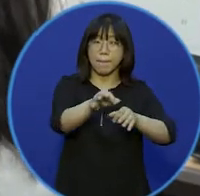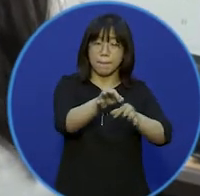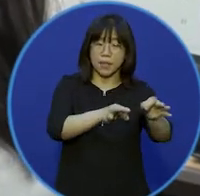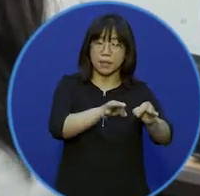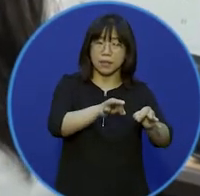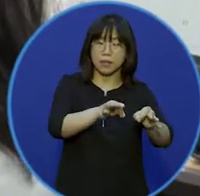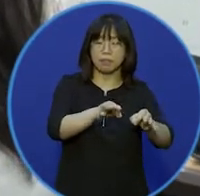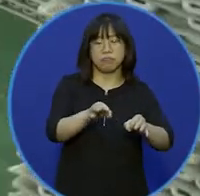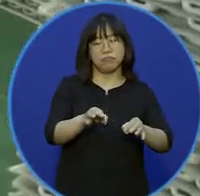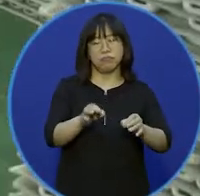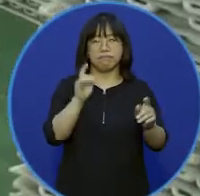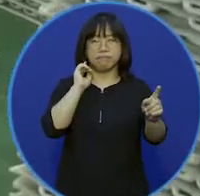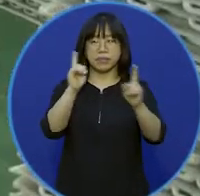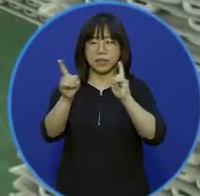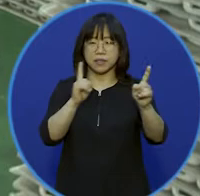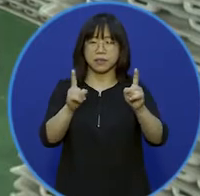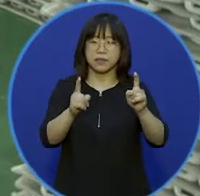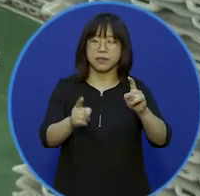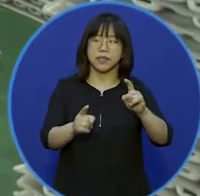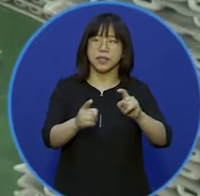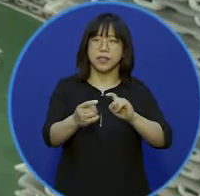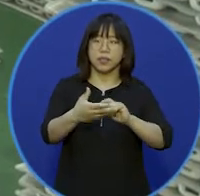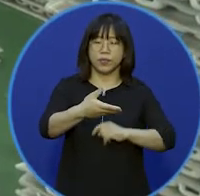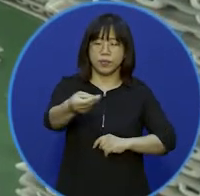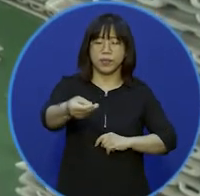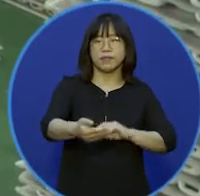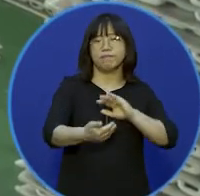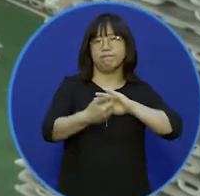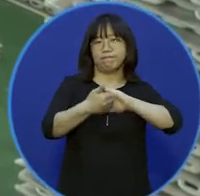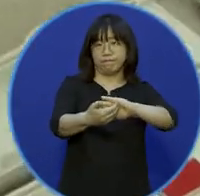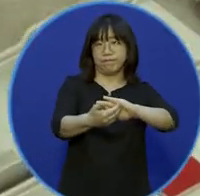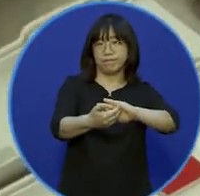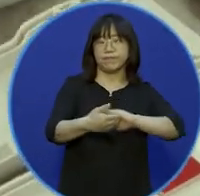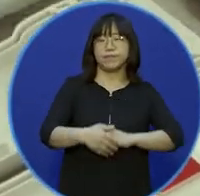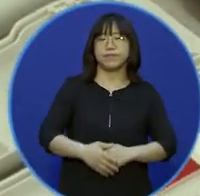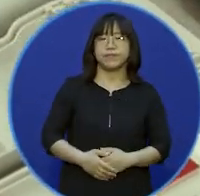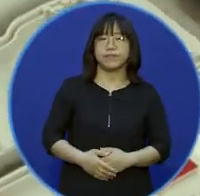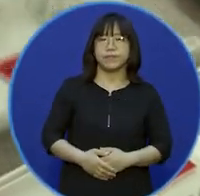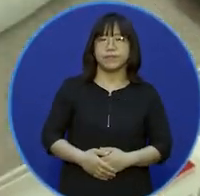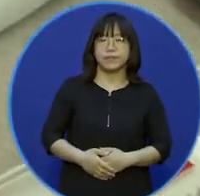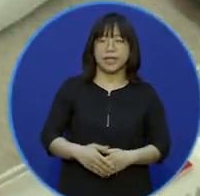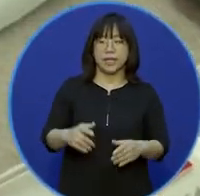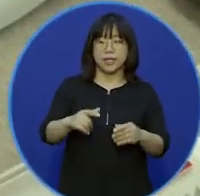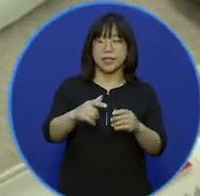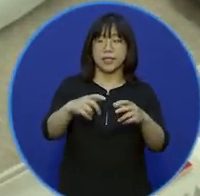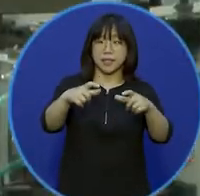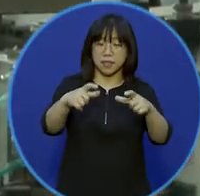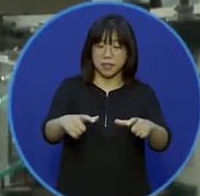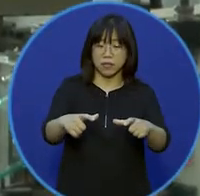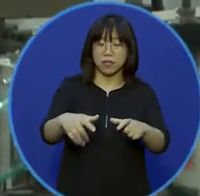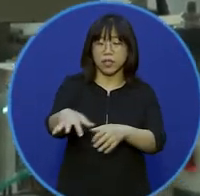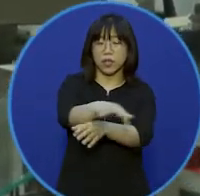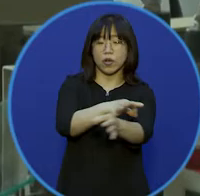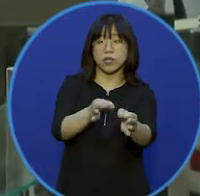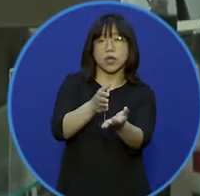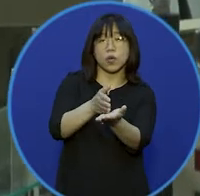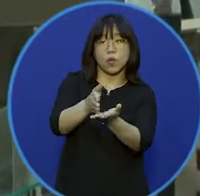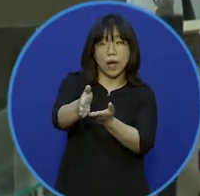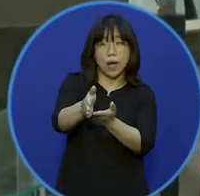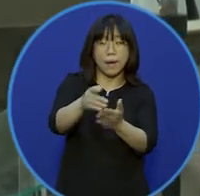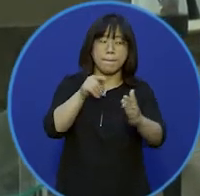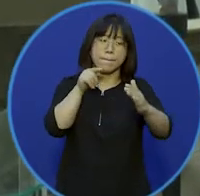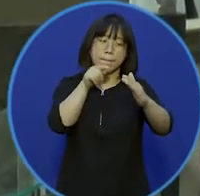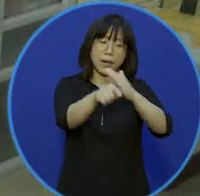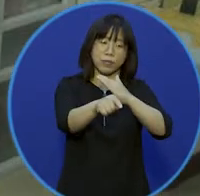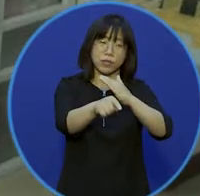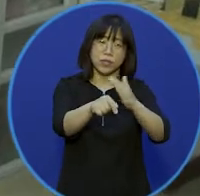업종 등은 대출이 제한될 수 있습니다. 희망하는 기업과 소상공인은 지역 경제과를 방문해 신청서와 함께